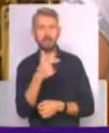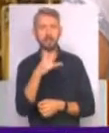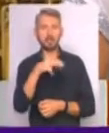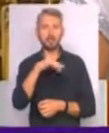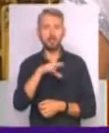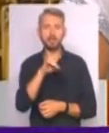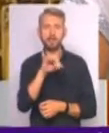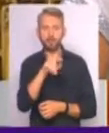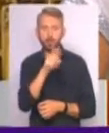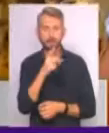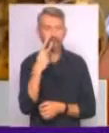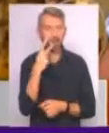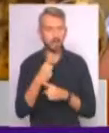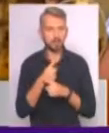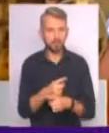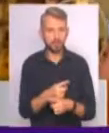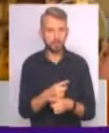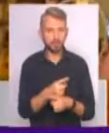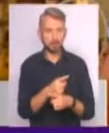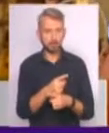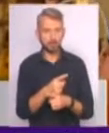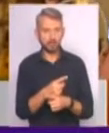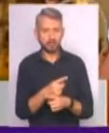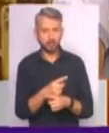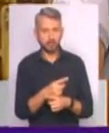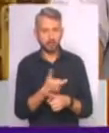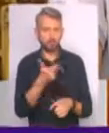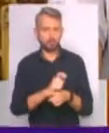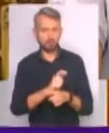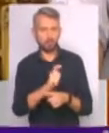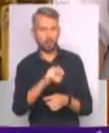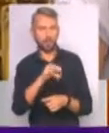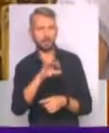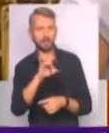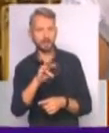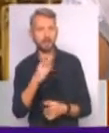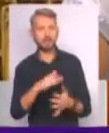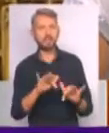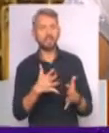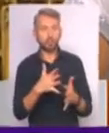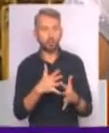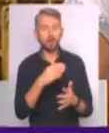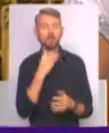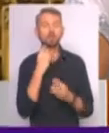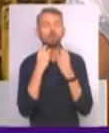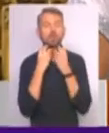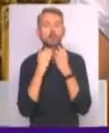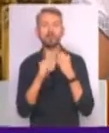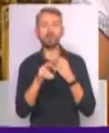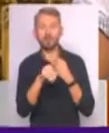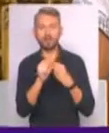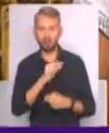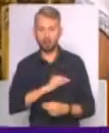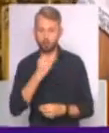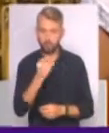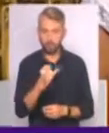завжди супроводжується високими... Гіперхолестеринемією. Гіперхолестеринемією, да. Поэтому, якщо вдруг знижена функція щитовидної желези, то